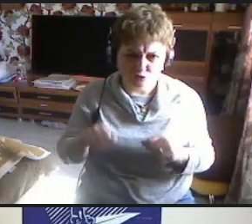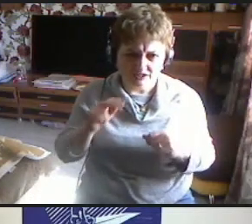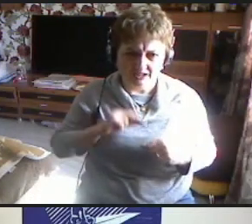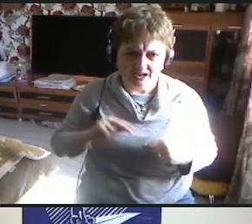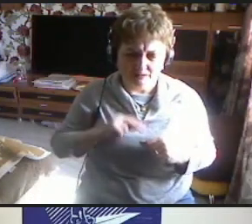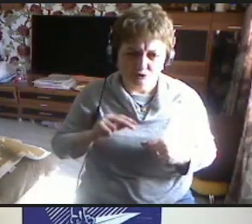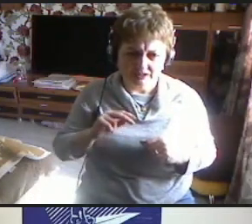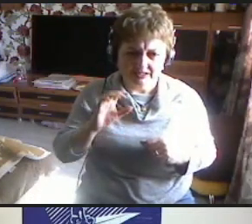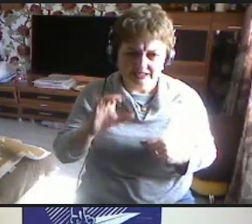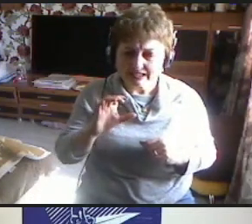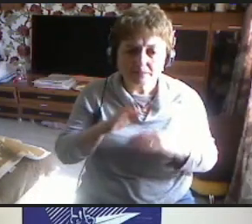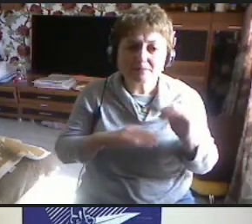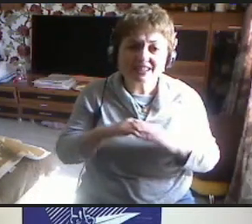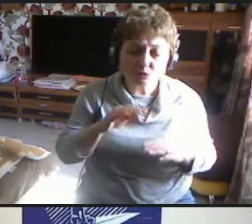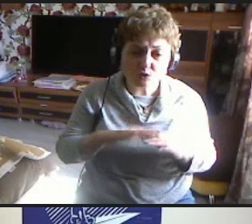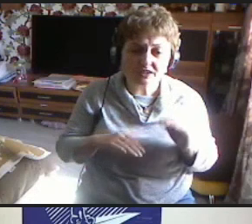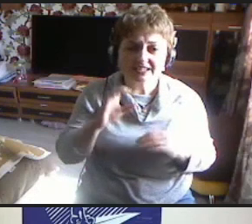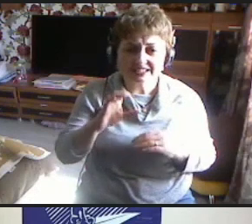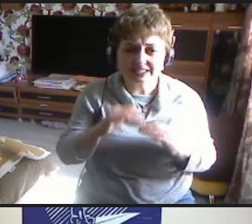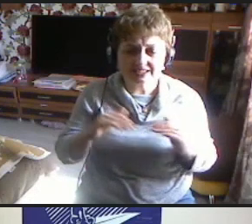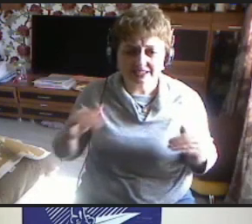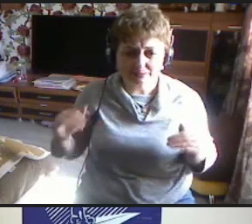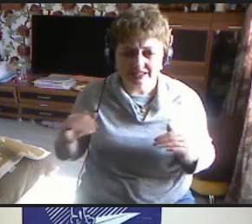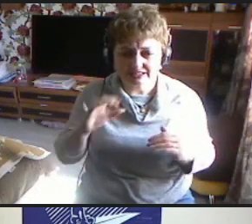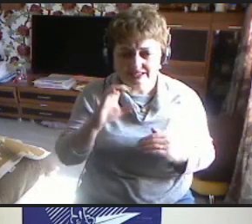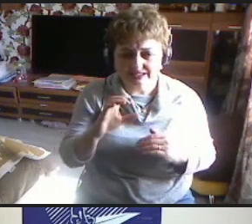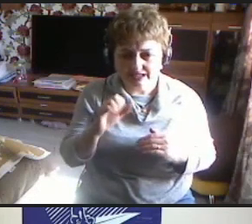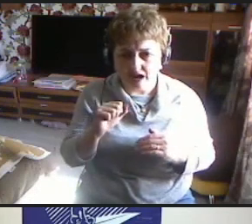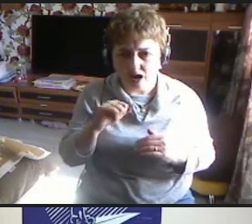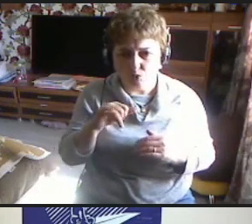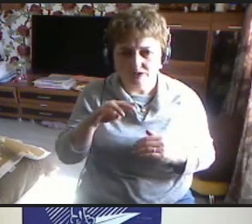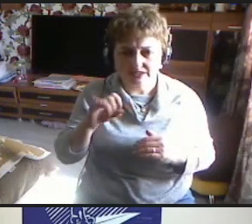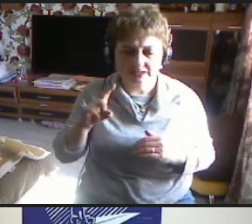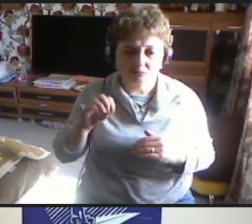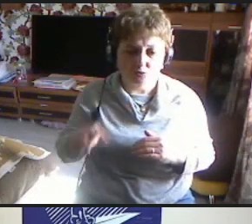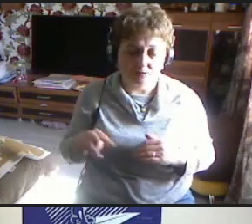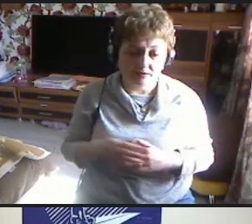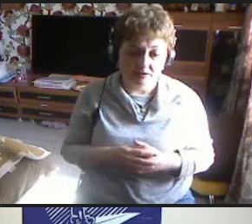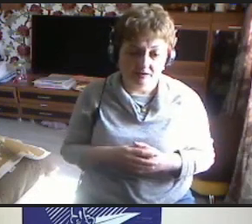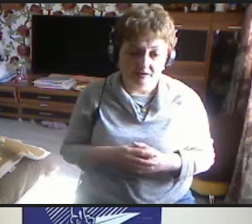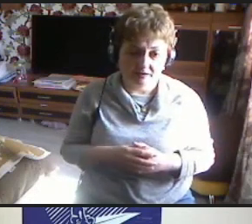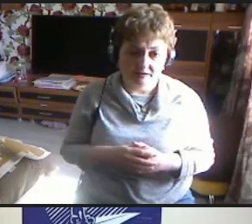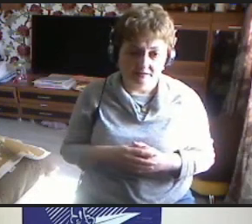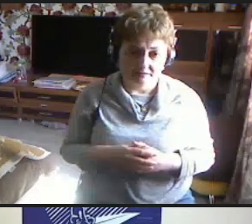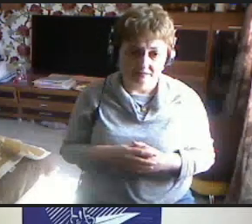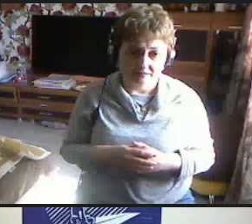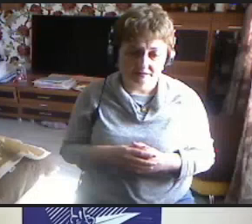методики с детьми с аутизмом. Так, Жукова.